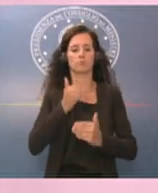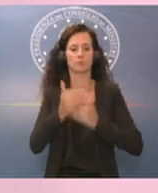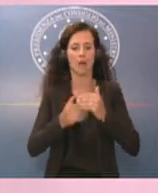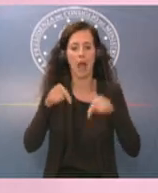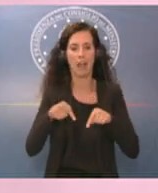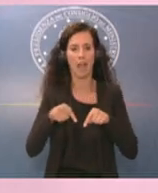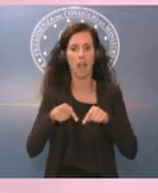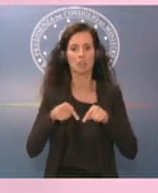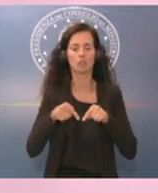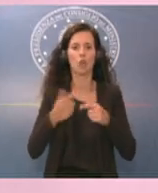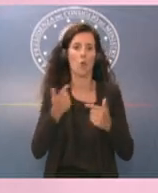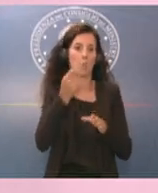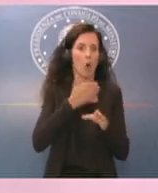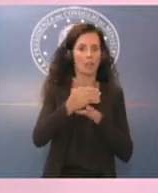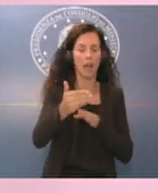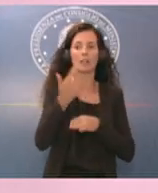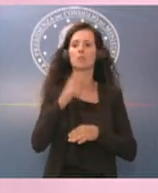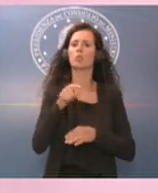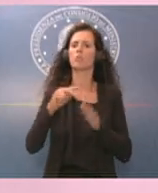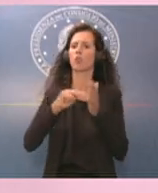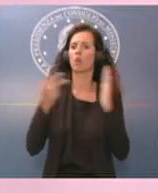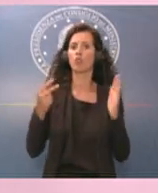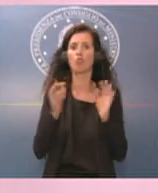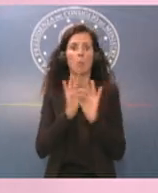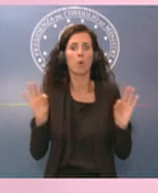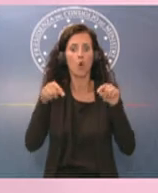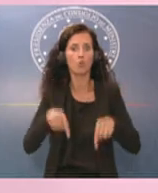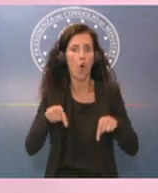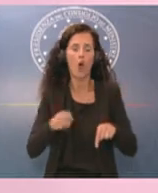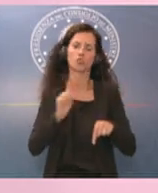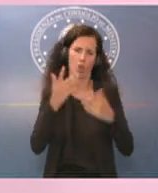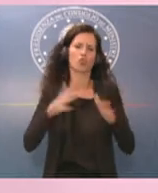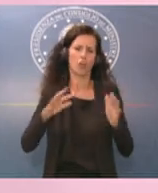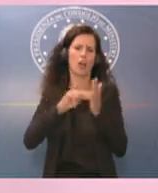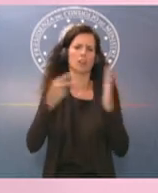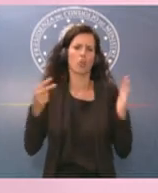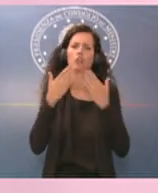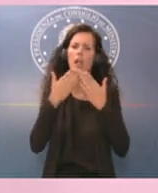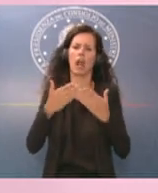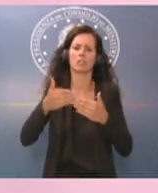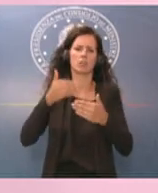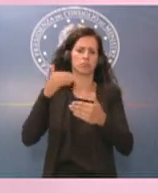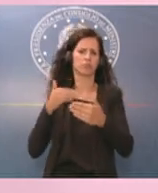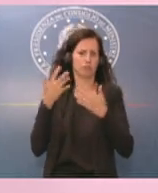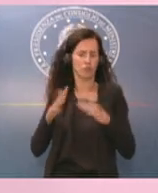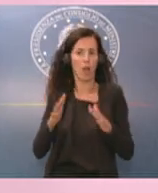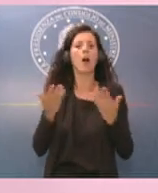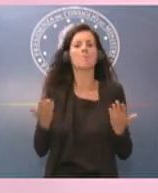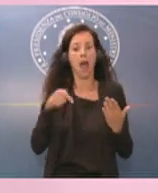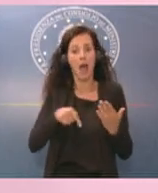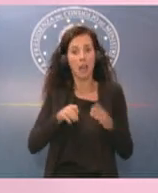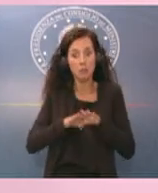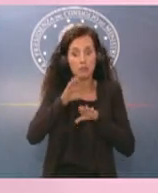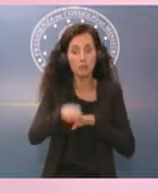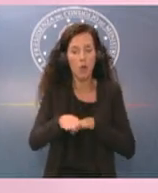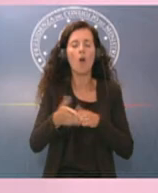sono disponibili da oggi, ma sono note da tempo, però è un passo importante. Il